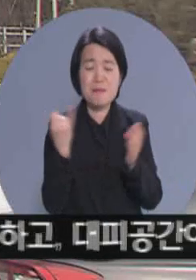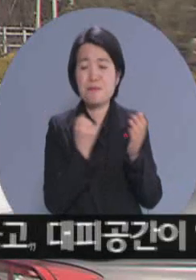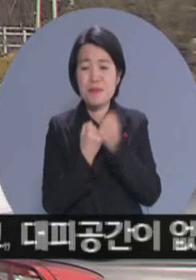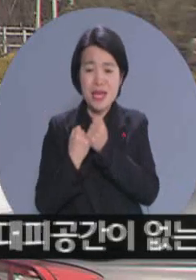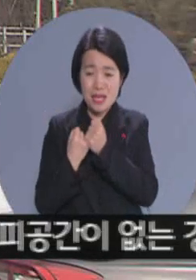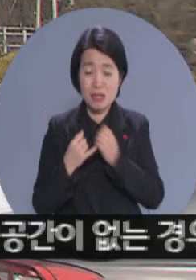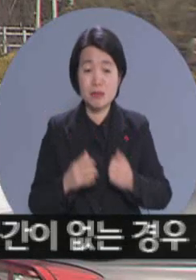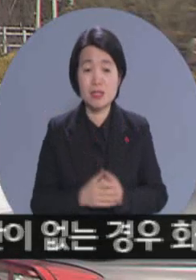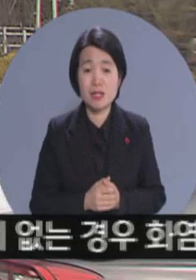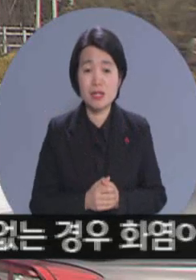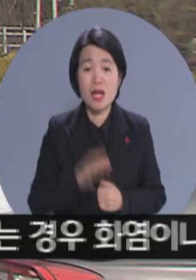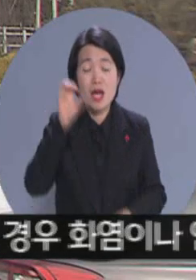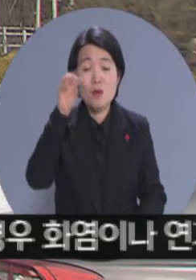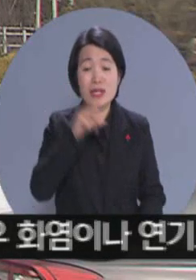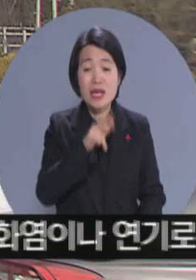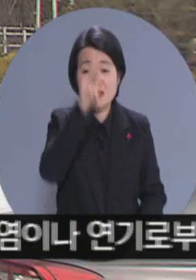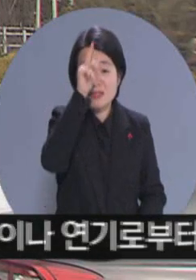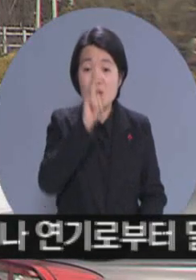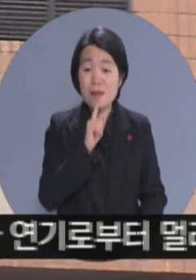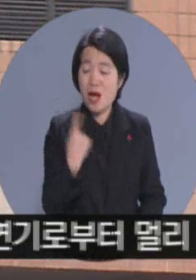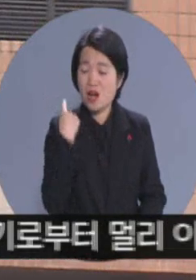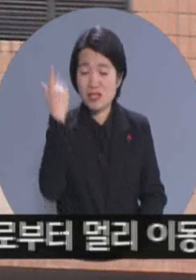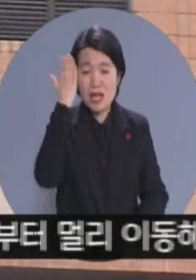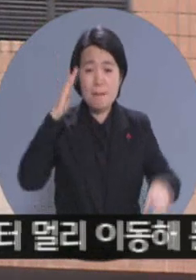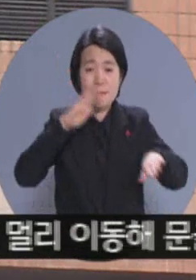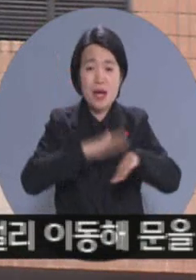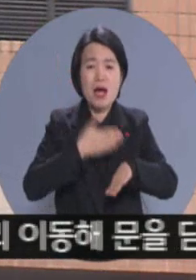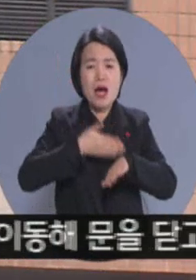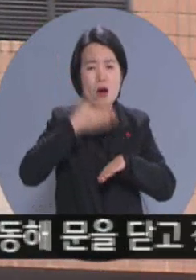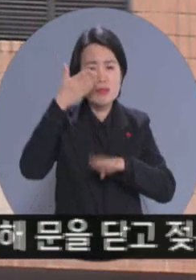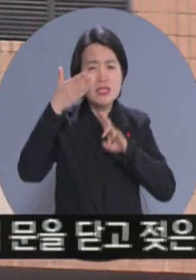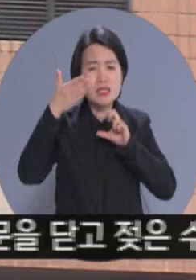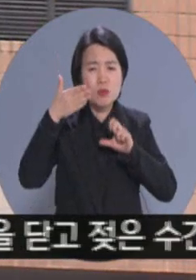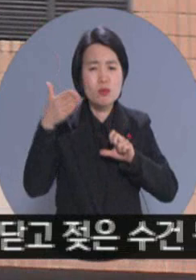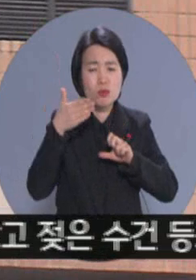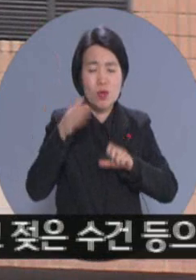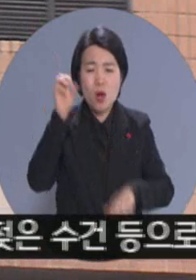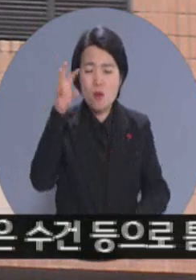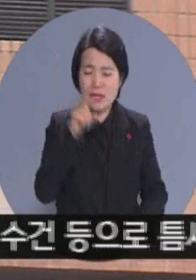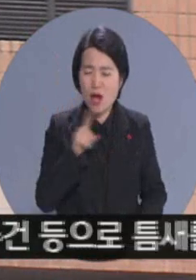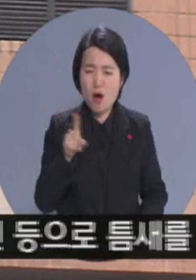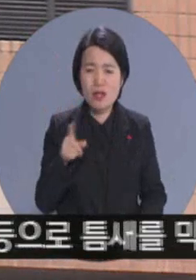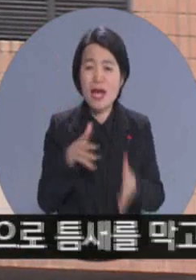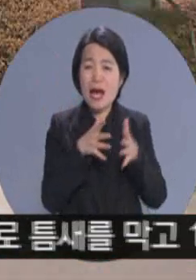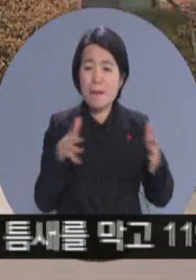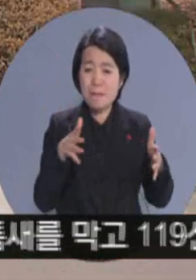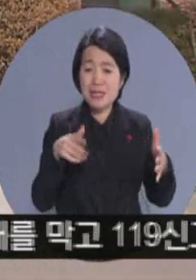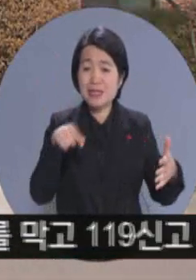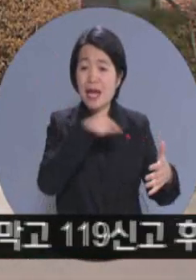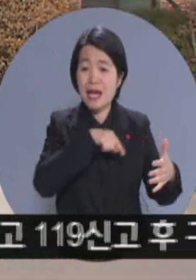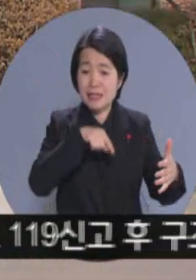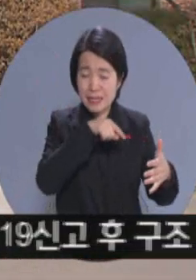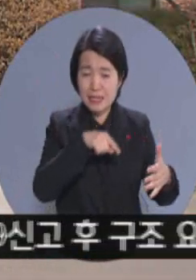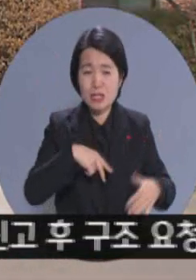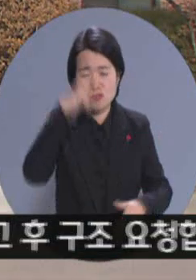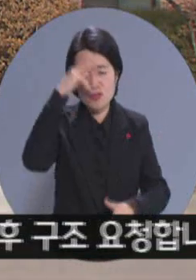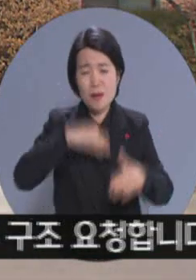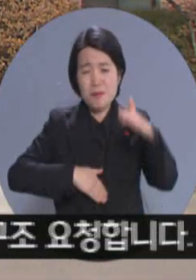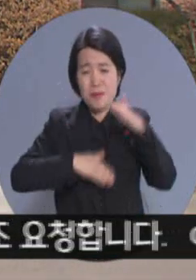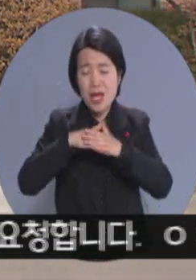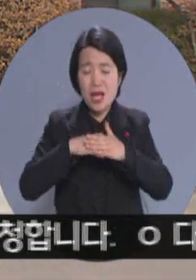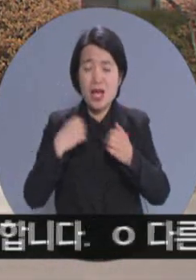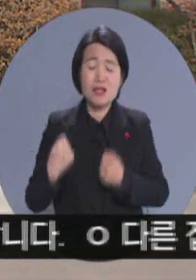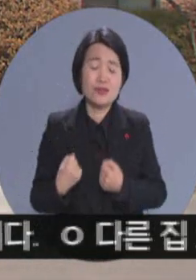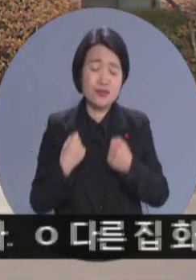입건됐습니다 광양 경찰서는 어젯밤 9시 25분 쯤 광양시 마동의 한 아파트에서 만치 운전 중